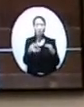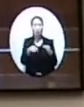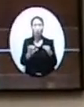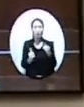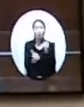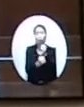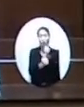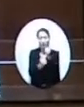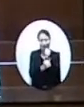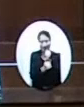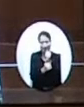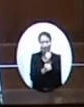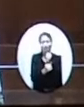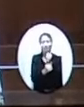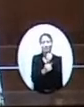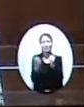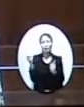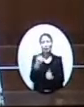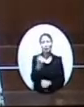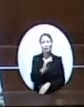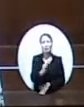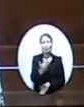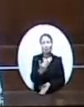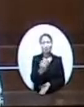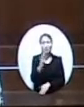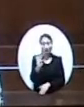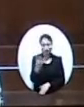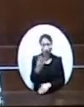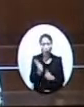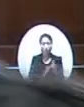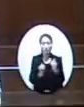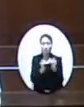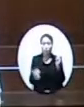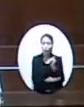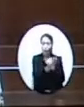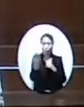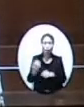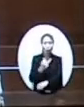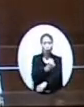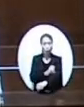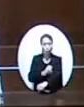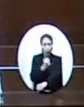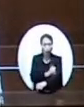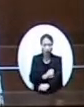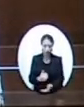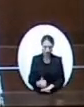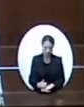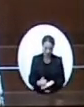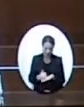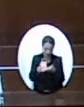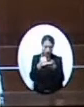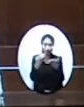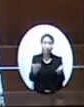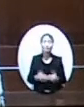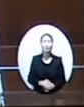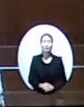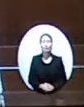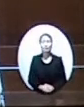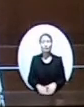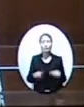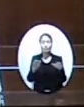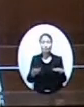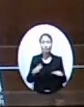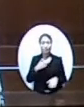김세환 부시장님을 비롯한 1,400여 공직자 여러분의 노고에 경의를 표합니다. 오늘